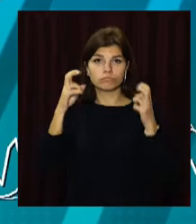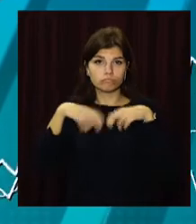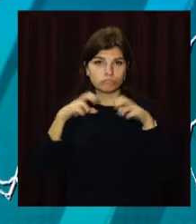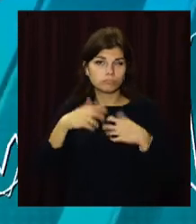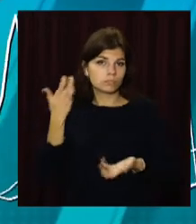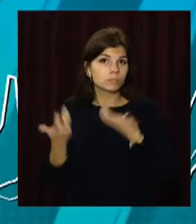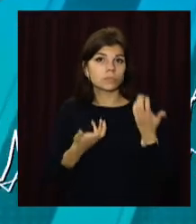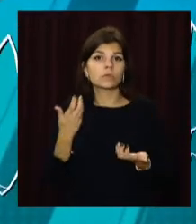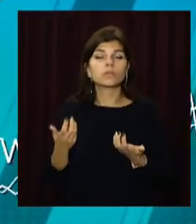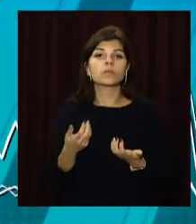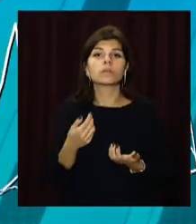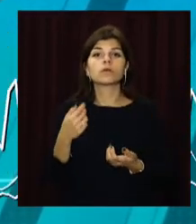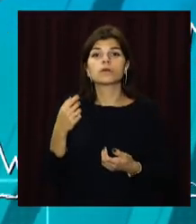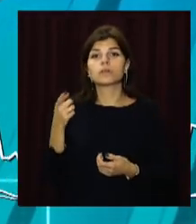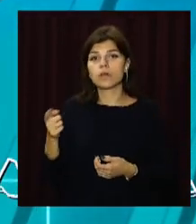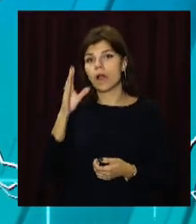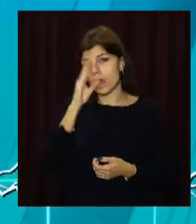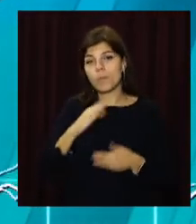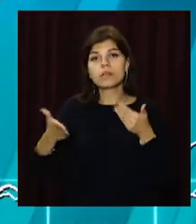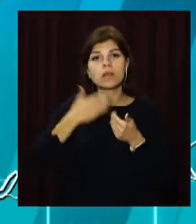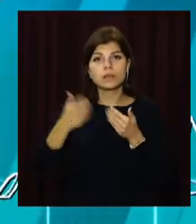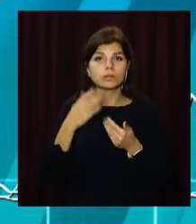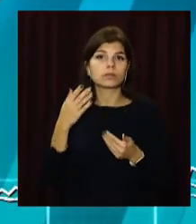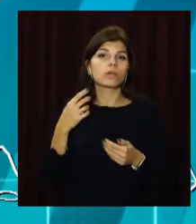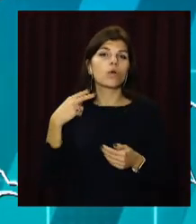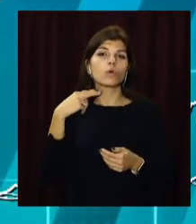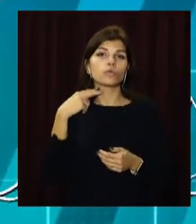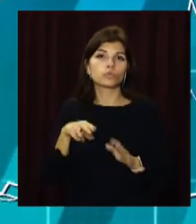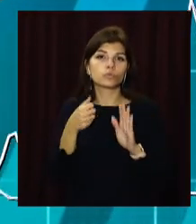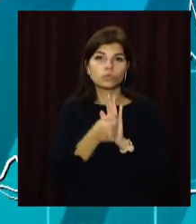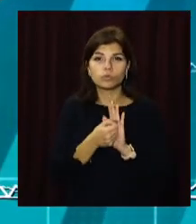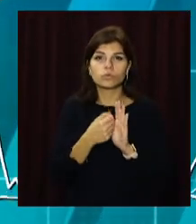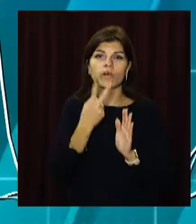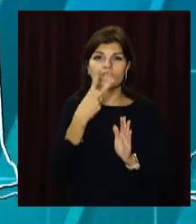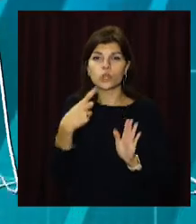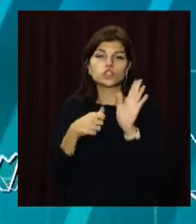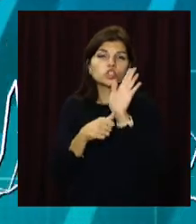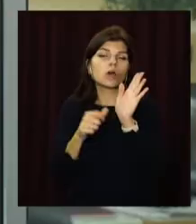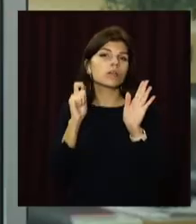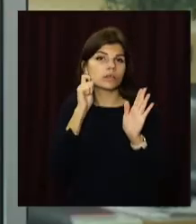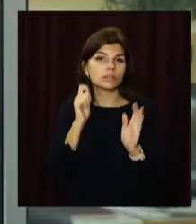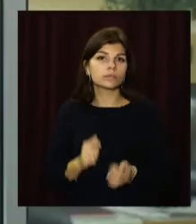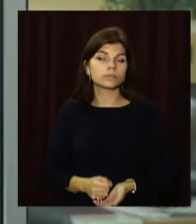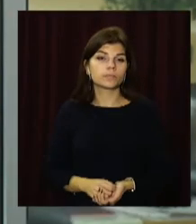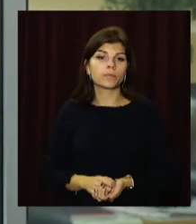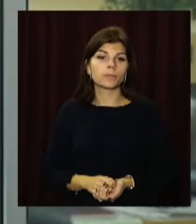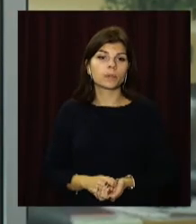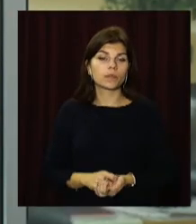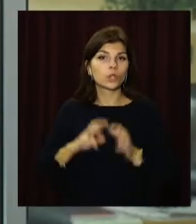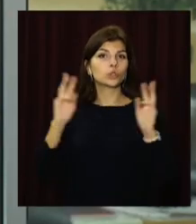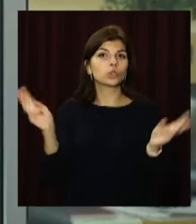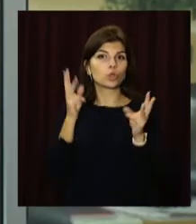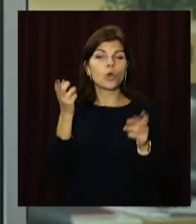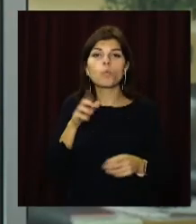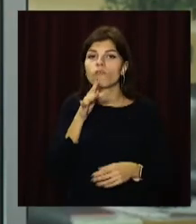слідство. Саме цієї статті передбачає покарання у вигляді позбавлення волі на строк від 2 до 6 років. Згорів під